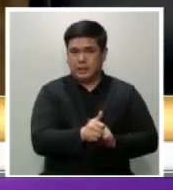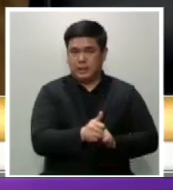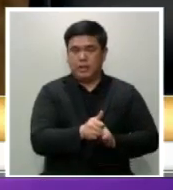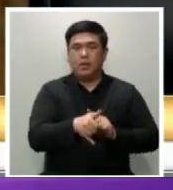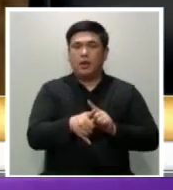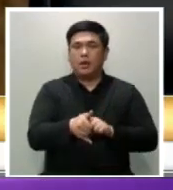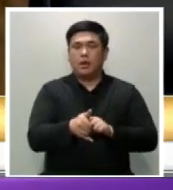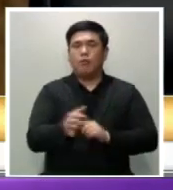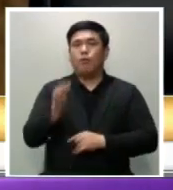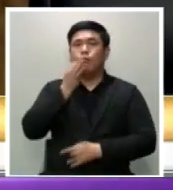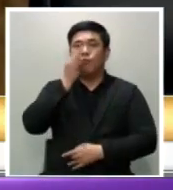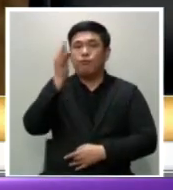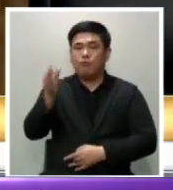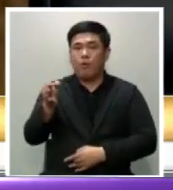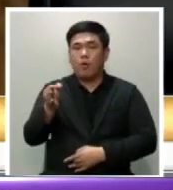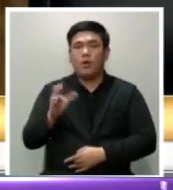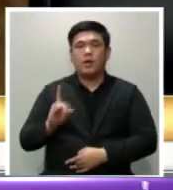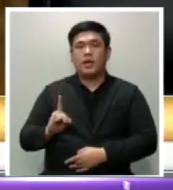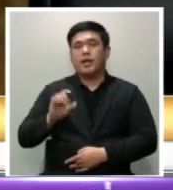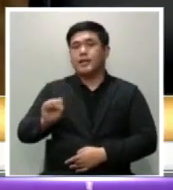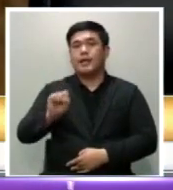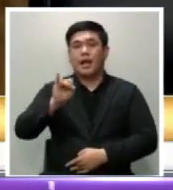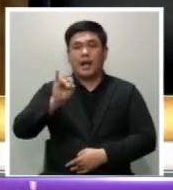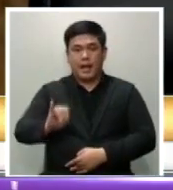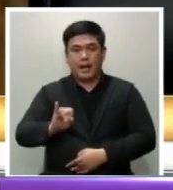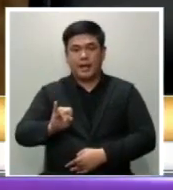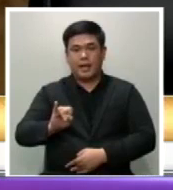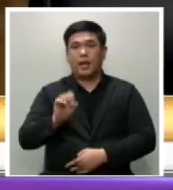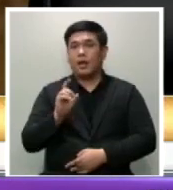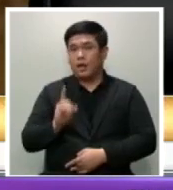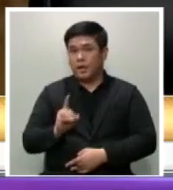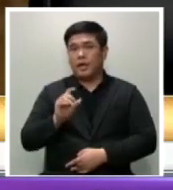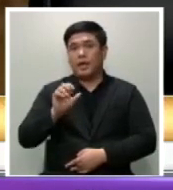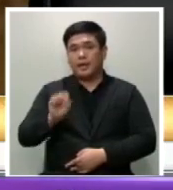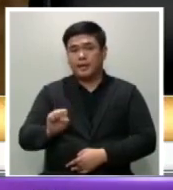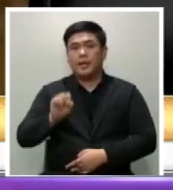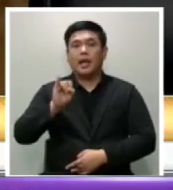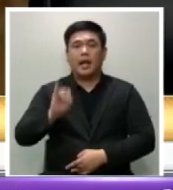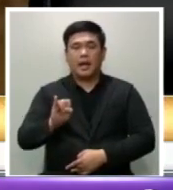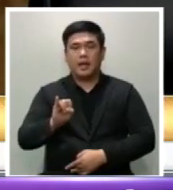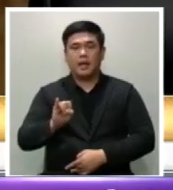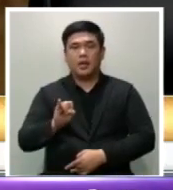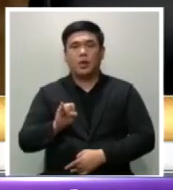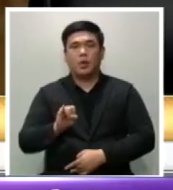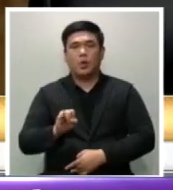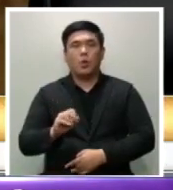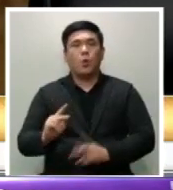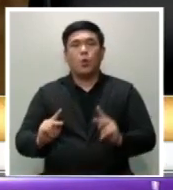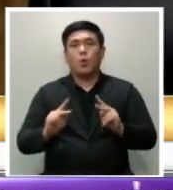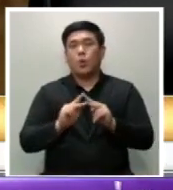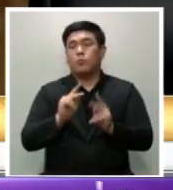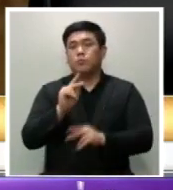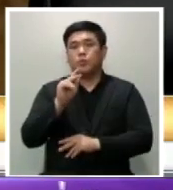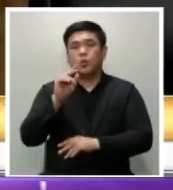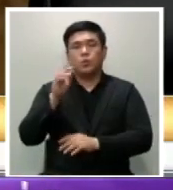พลเมืองดีครับไปแจ้ง DSI ขอใช้คำว่า DSI นะครับจริงๆก็คือกรมสอบสวนคดีพิเศษสังกัดกระทรวงยุ